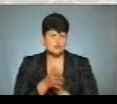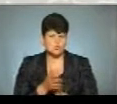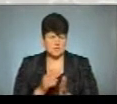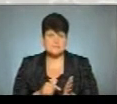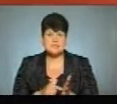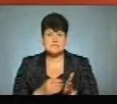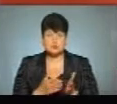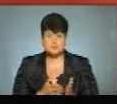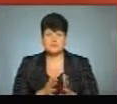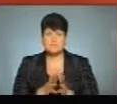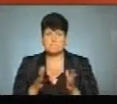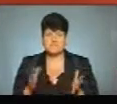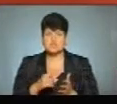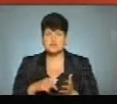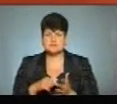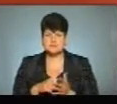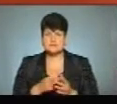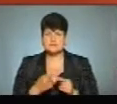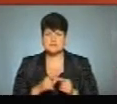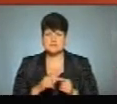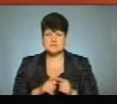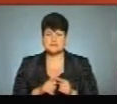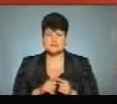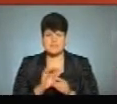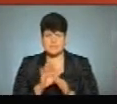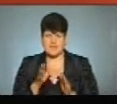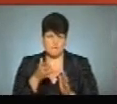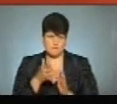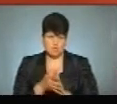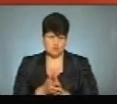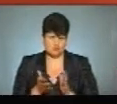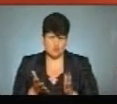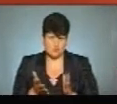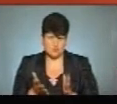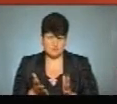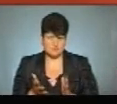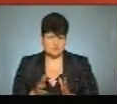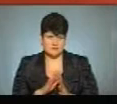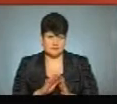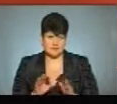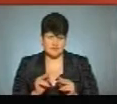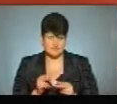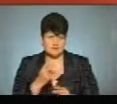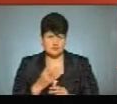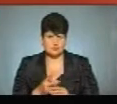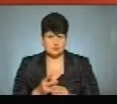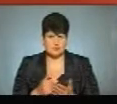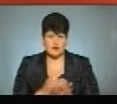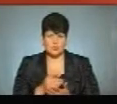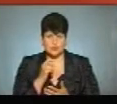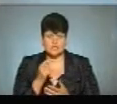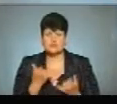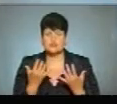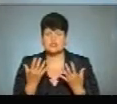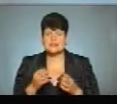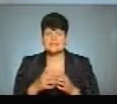Так, а більшість міст належить все-таки в категорії непрозорих, якщо говорити загалом на карту України, дивлячись. На сьогоднішній